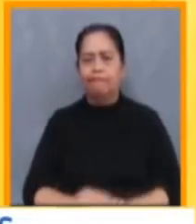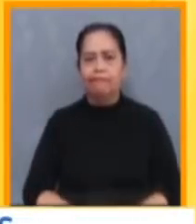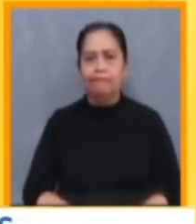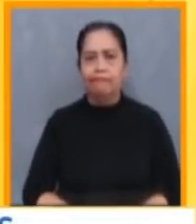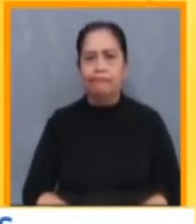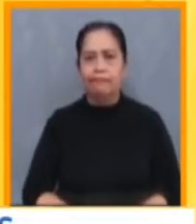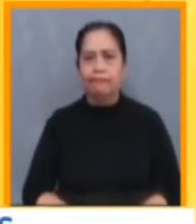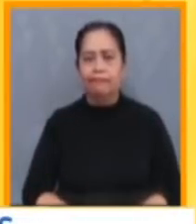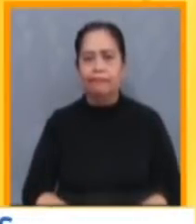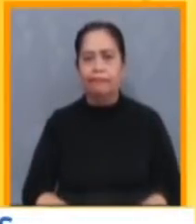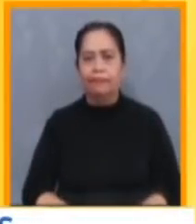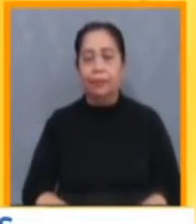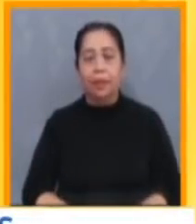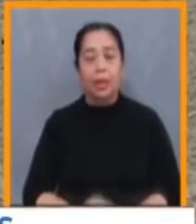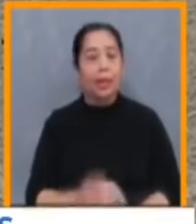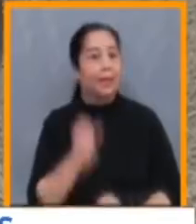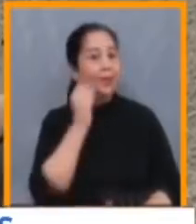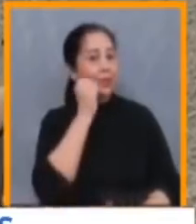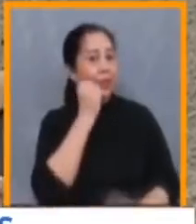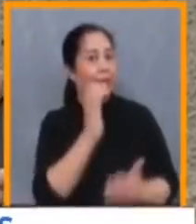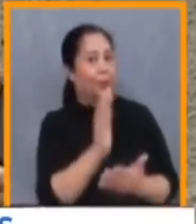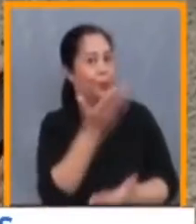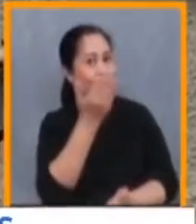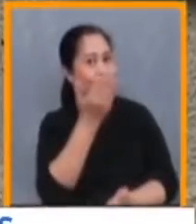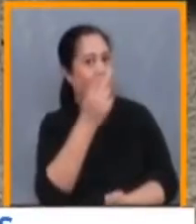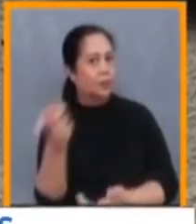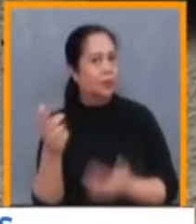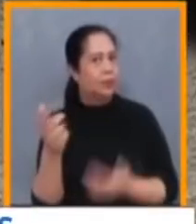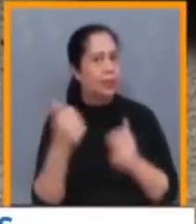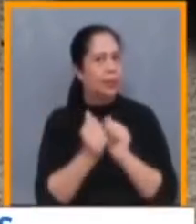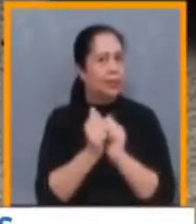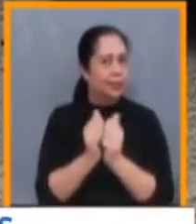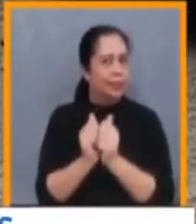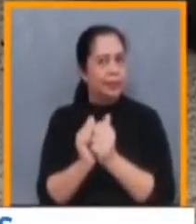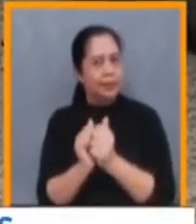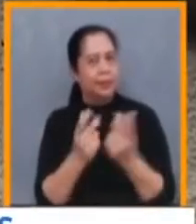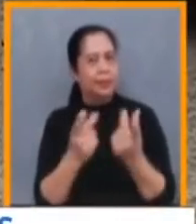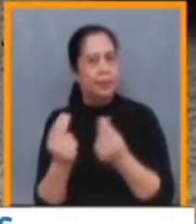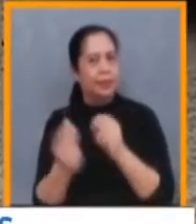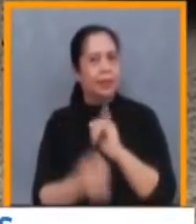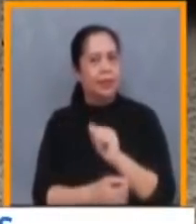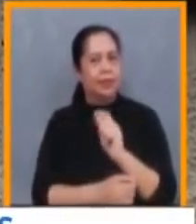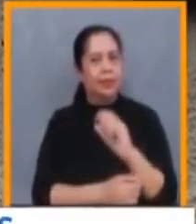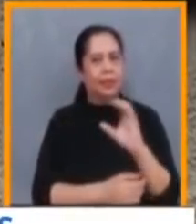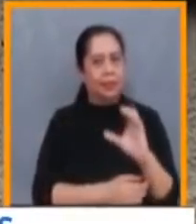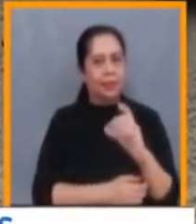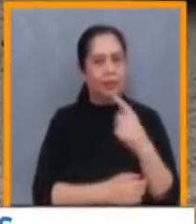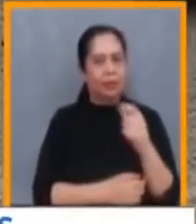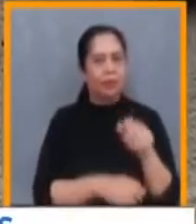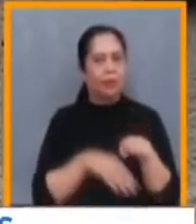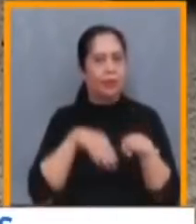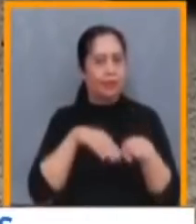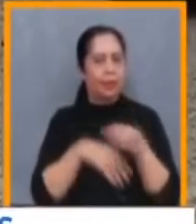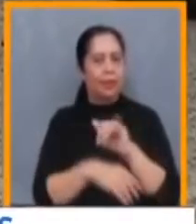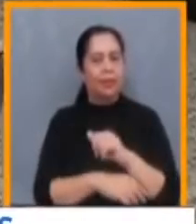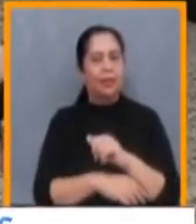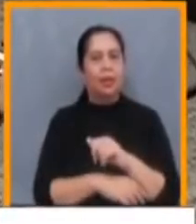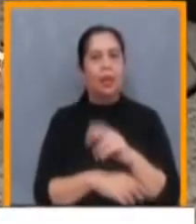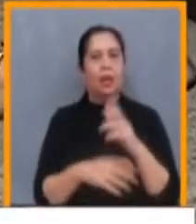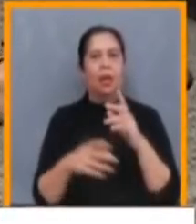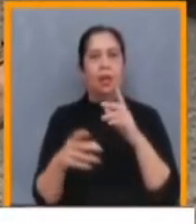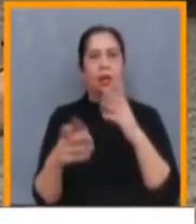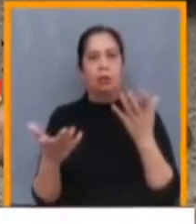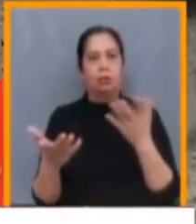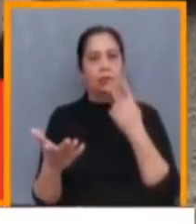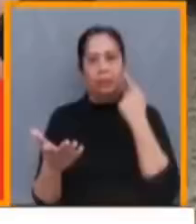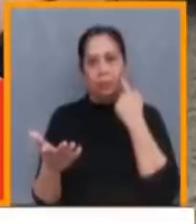Susan, good morning. Nakita naman natin dito yung adjustment na ginawa ng Interagency Council for Traffic o IACT. Katunayan nga kanina, may isang pasahero